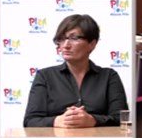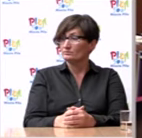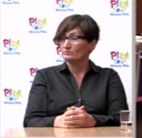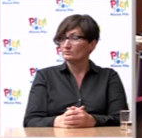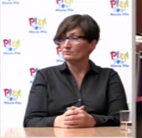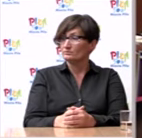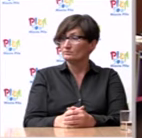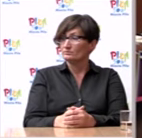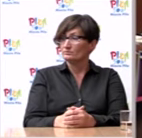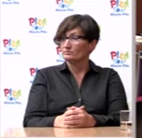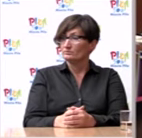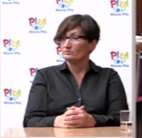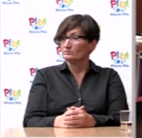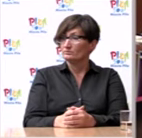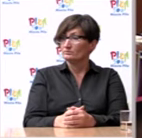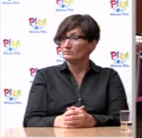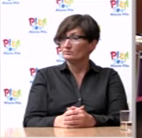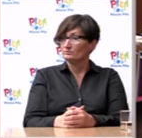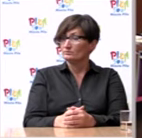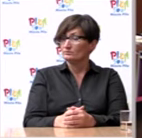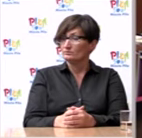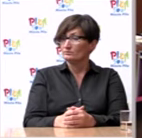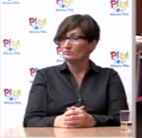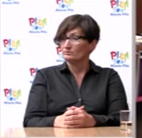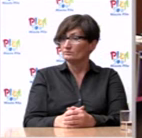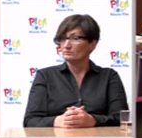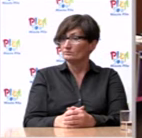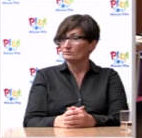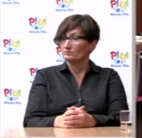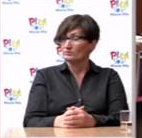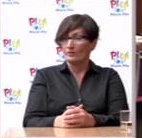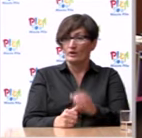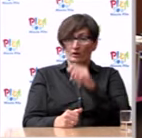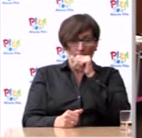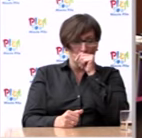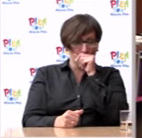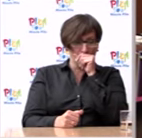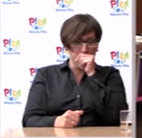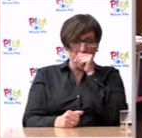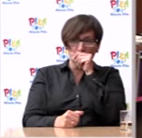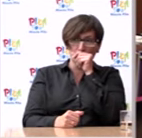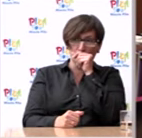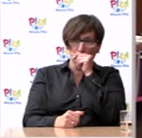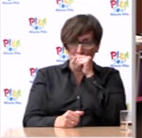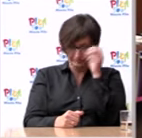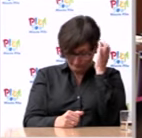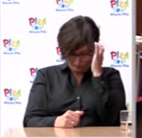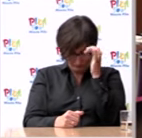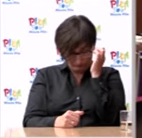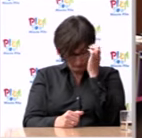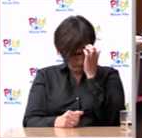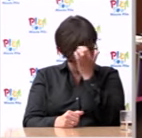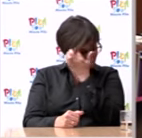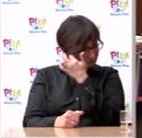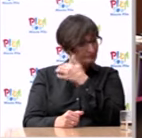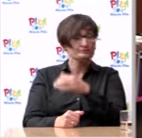włączyć i chwilę. Panie Przewodniczący, ja też prosiłem o głos. Dziękuję za tę informację, ale naprawdę na Komisji Gospodarki Miejskiej nie jest tak monotonnie. My